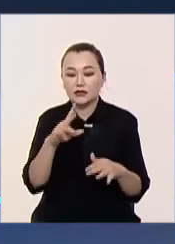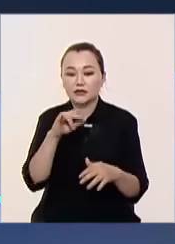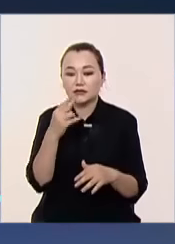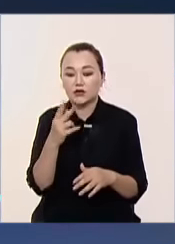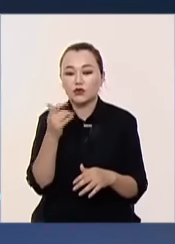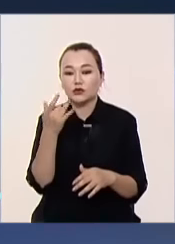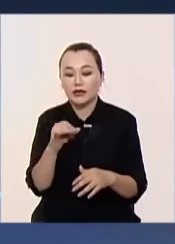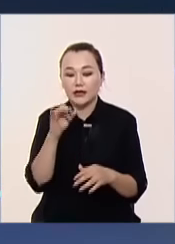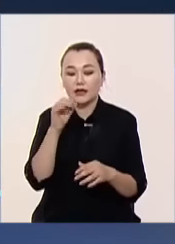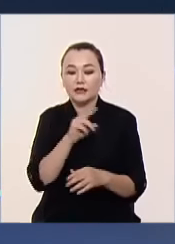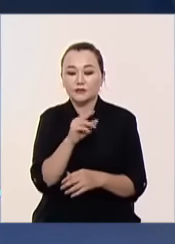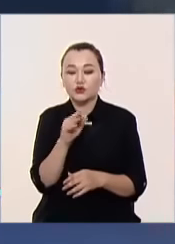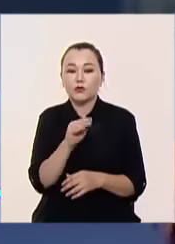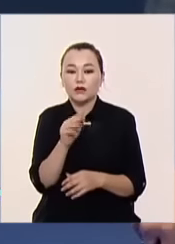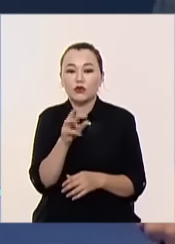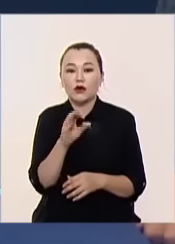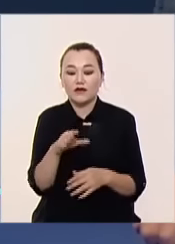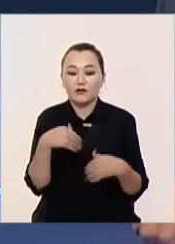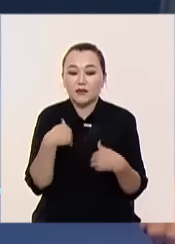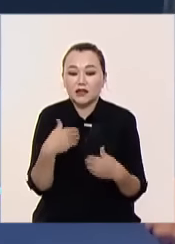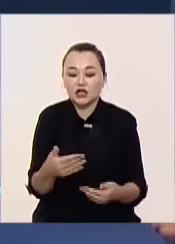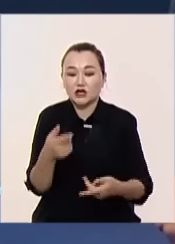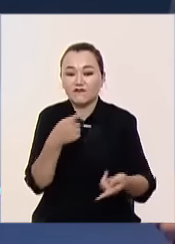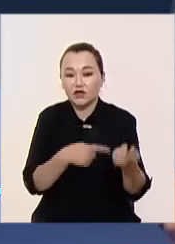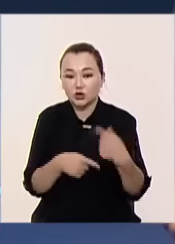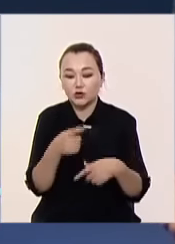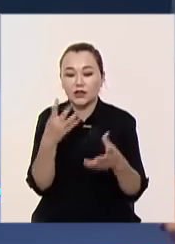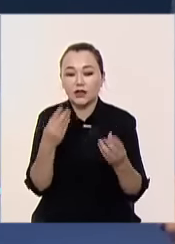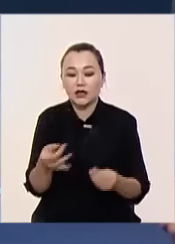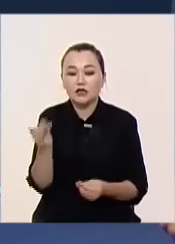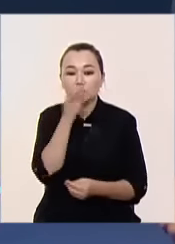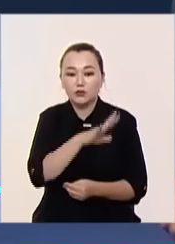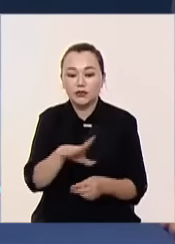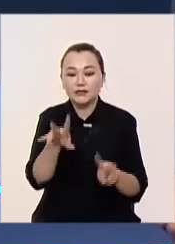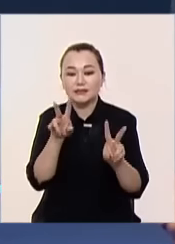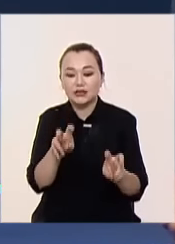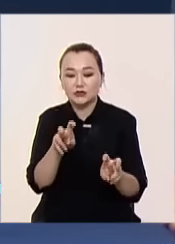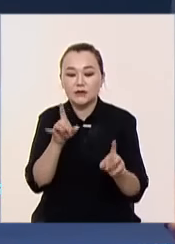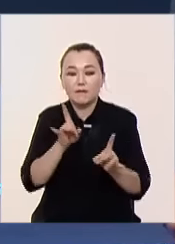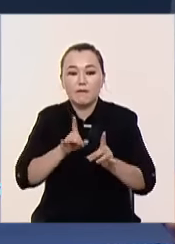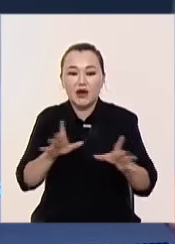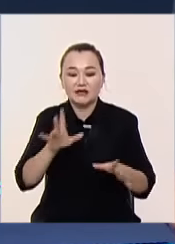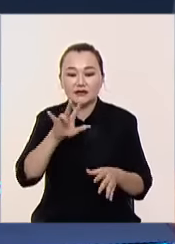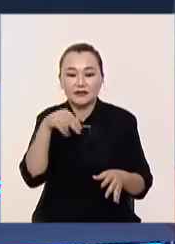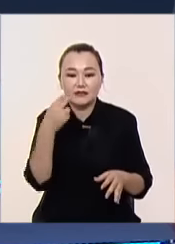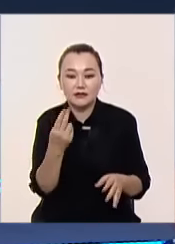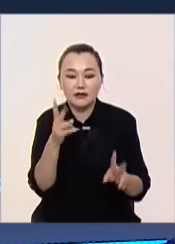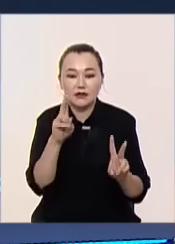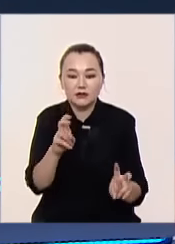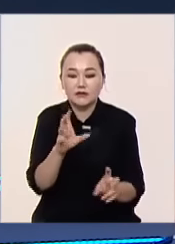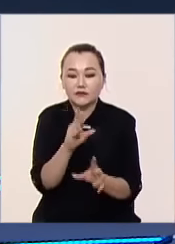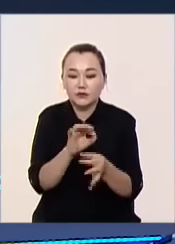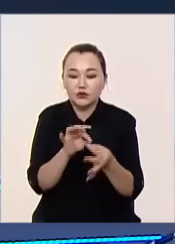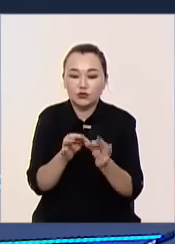президент страны Касым-Жомарт Токаев предложил вернуть Дню Республики статус национального праздника. Все подробности у